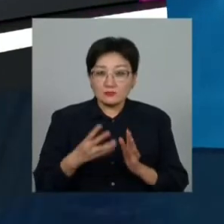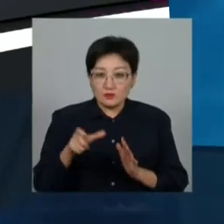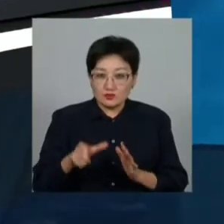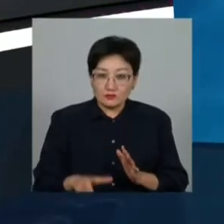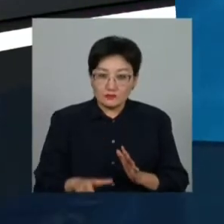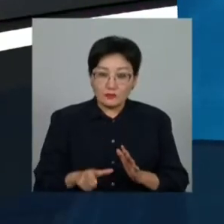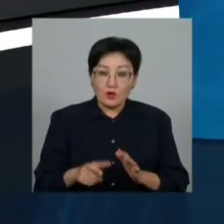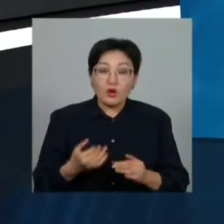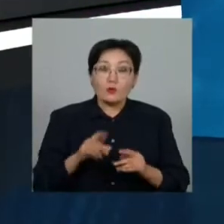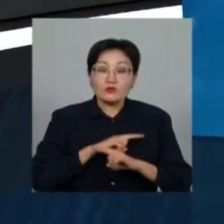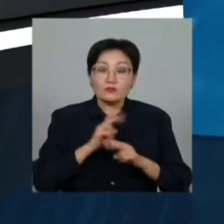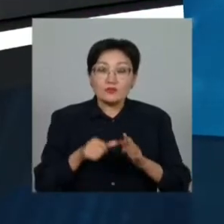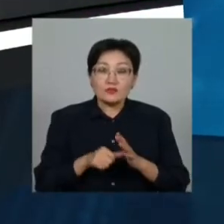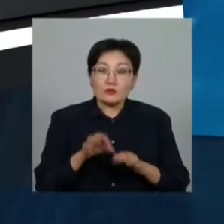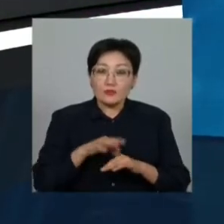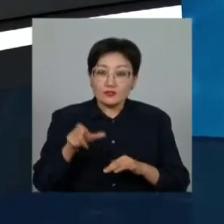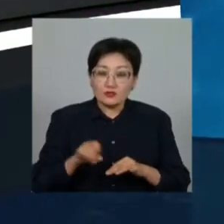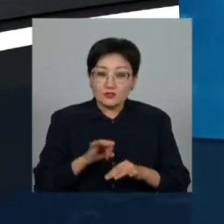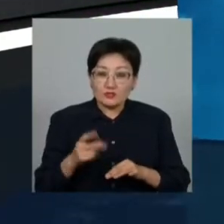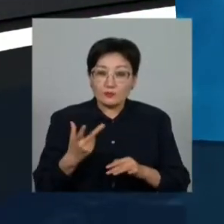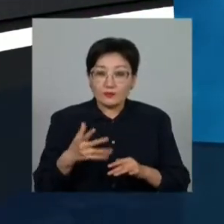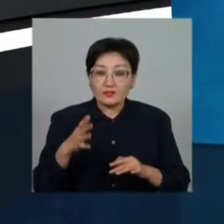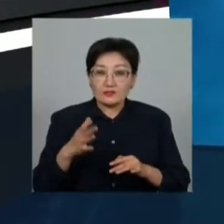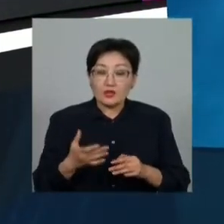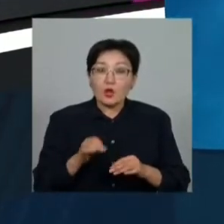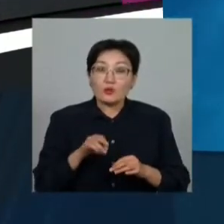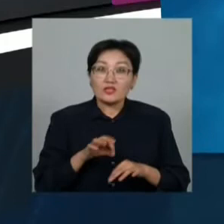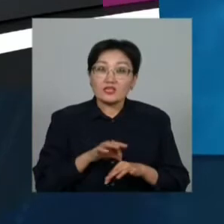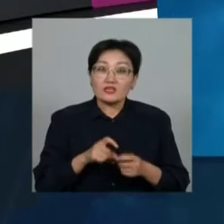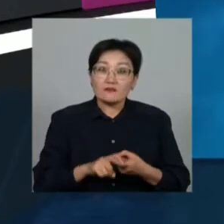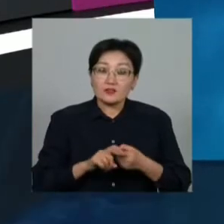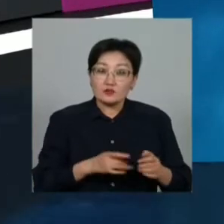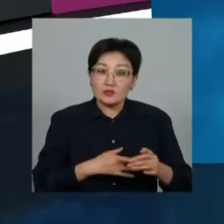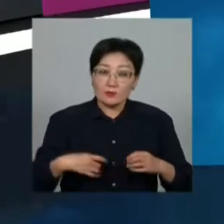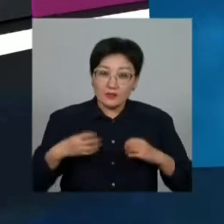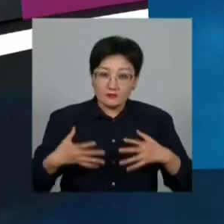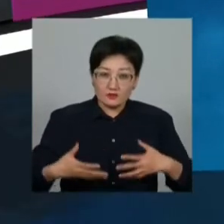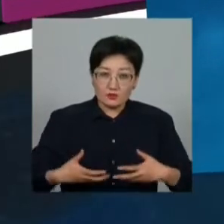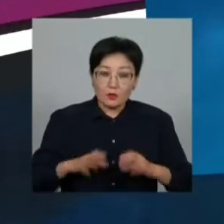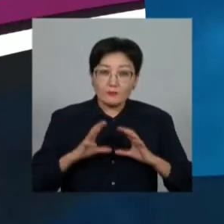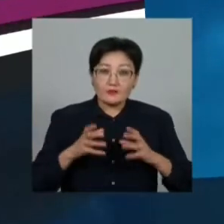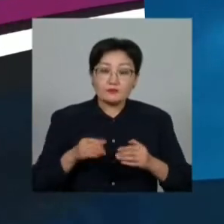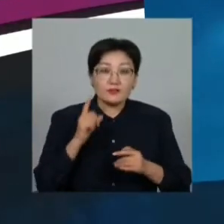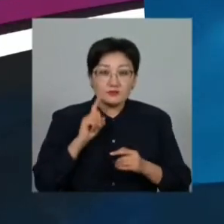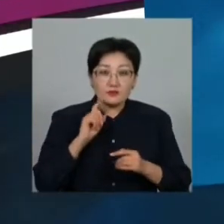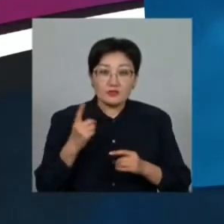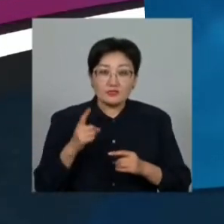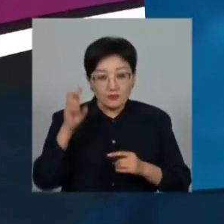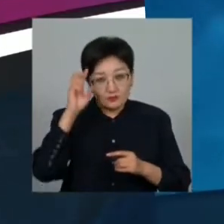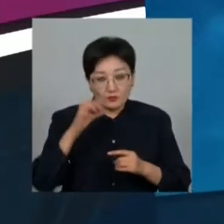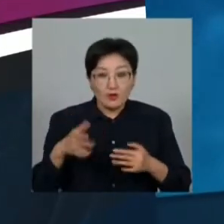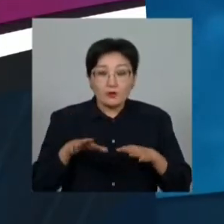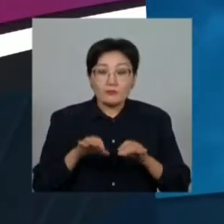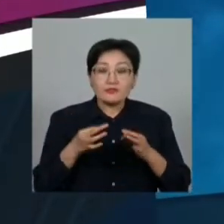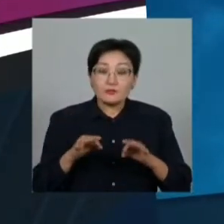человека умерли шесть пациентов еще пятеро от крана вирусной пневмонии тем временем в мире пока одни государства